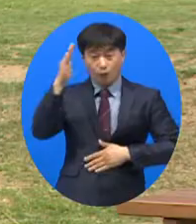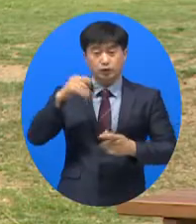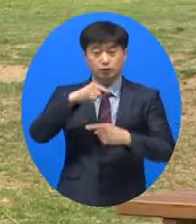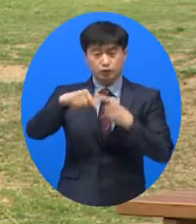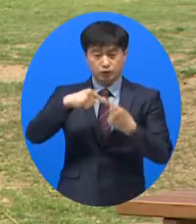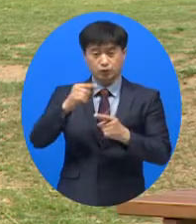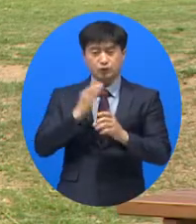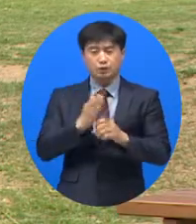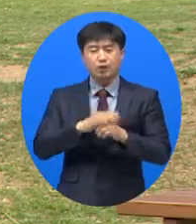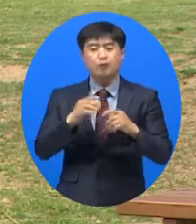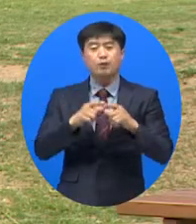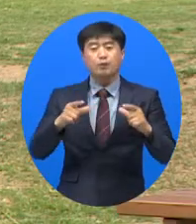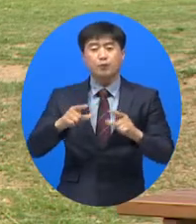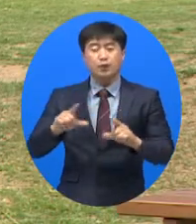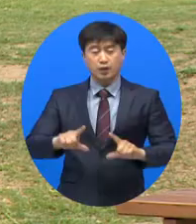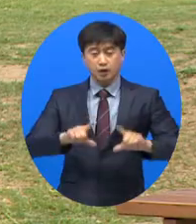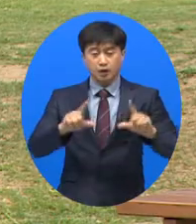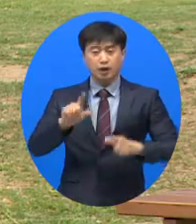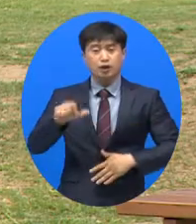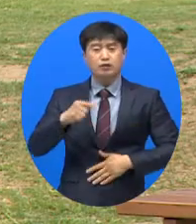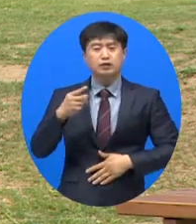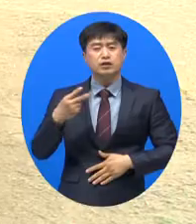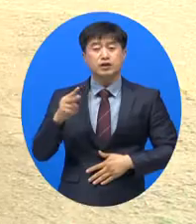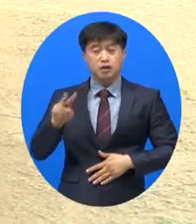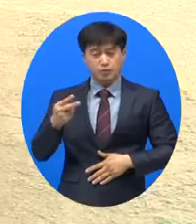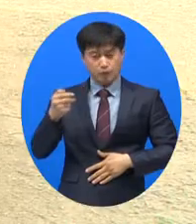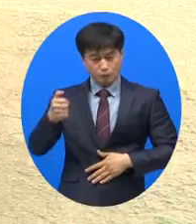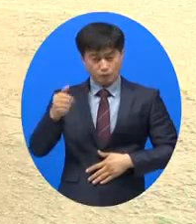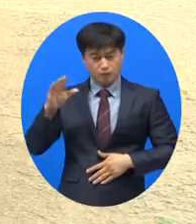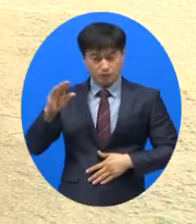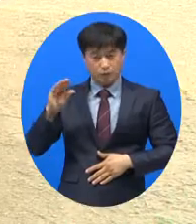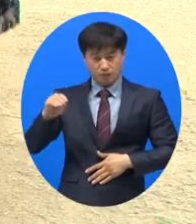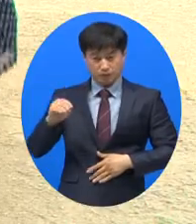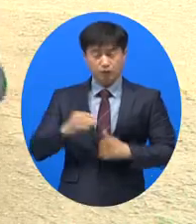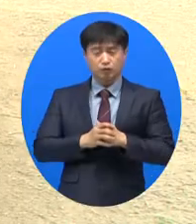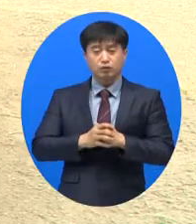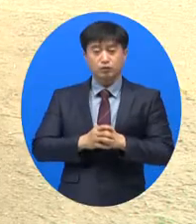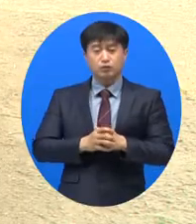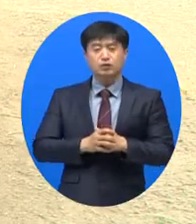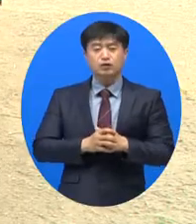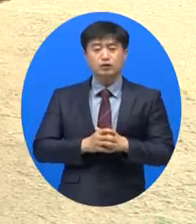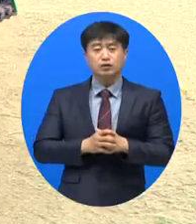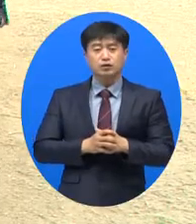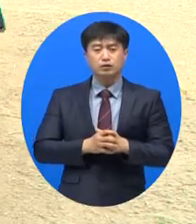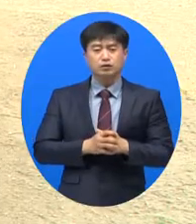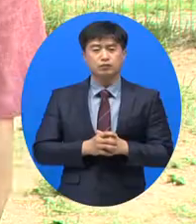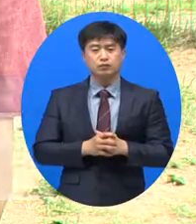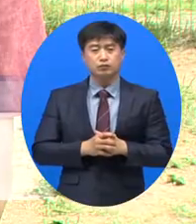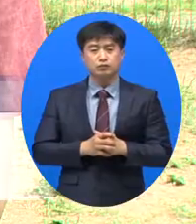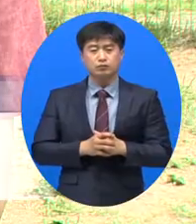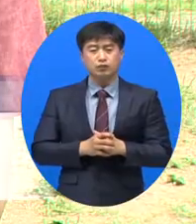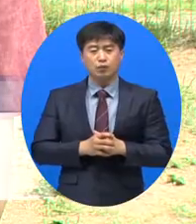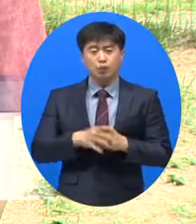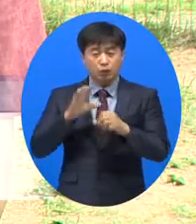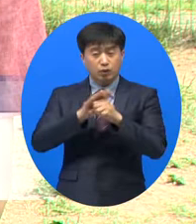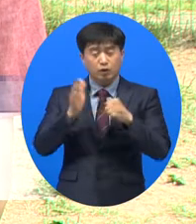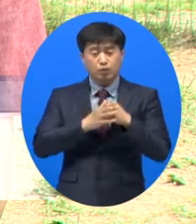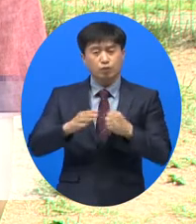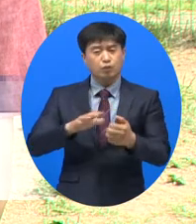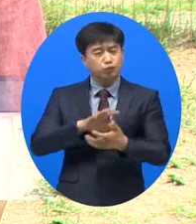없이 운영되는데 평일엔 하루 250마리, 주말엔 6,700마리가 다녀갈 정도로 인기입니다. 코로나 때문에